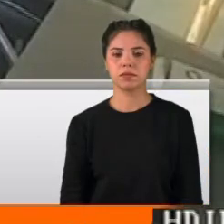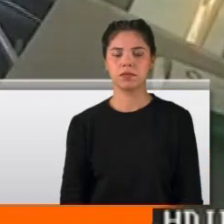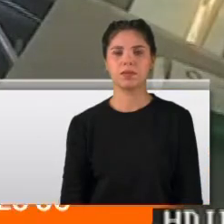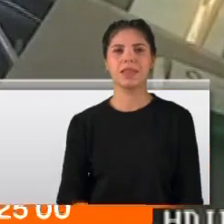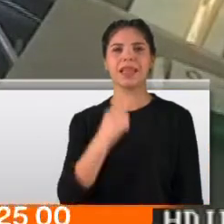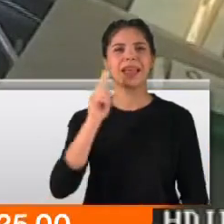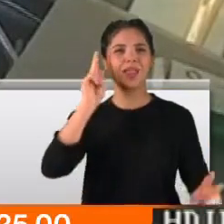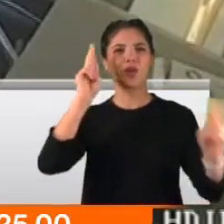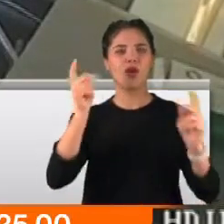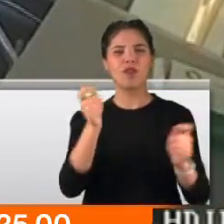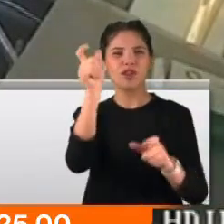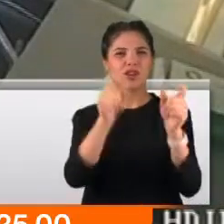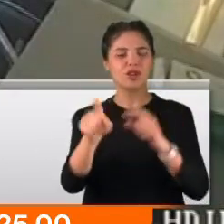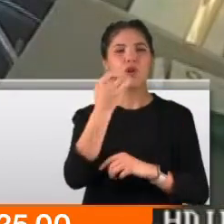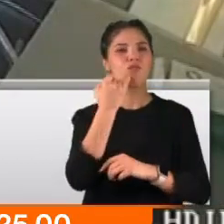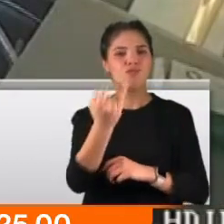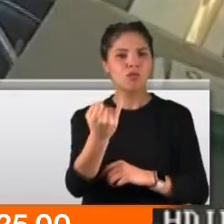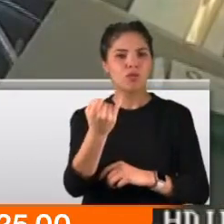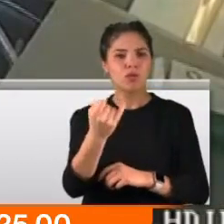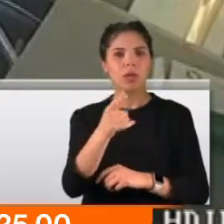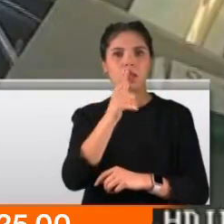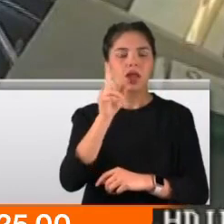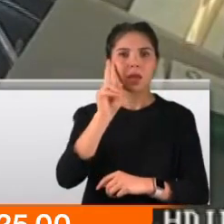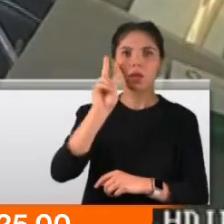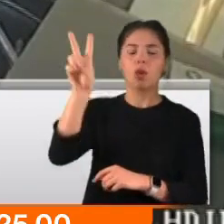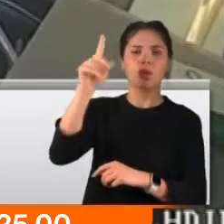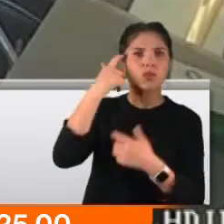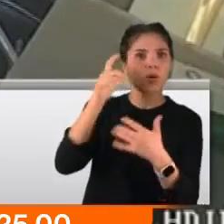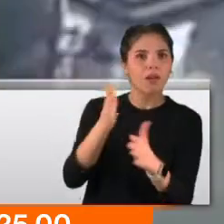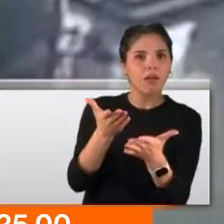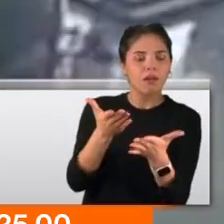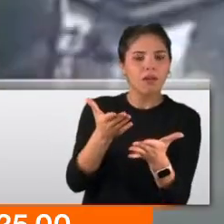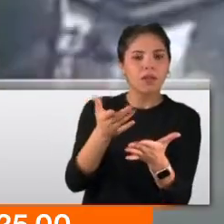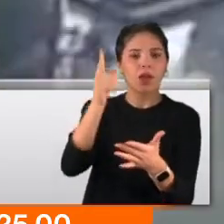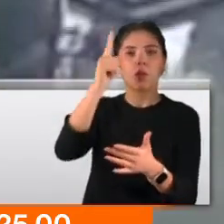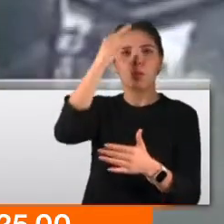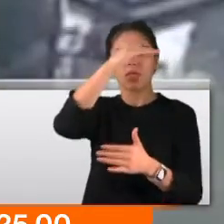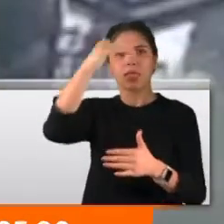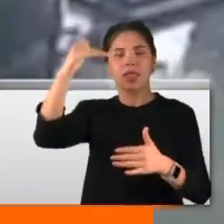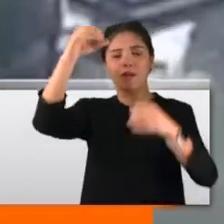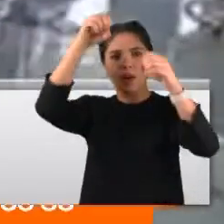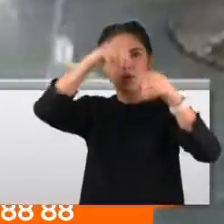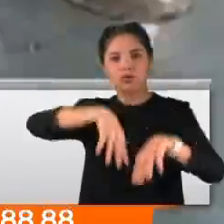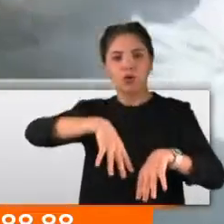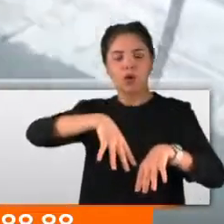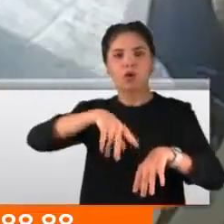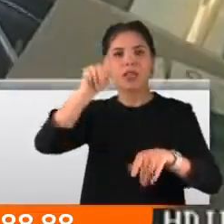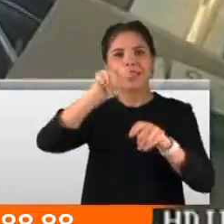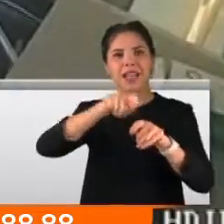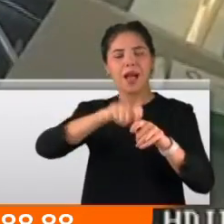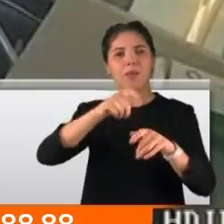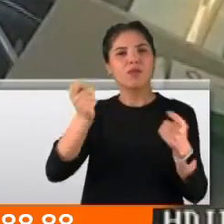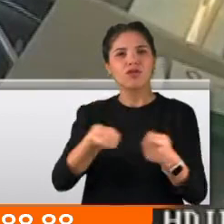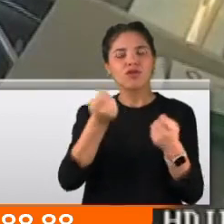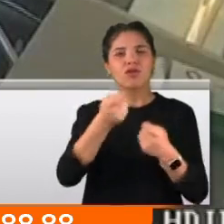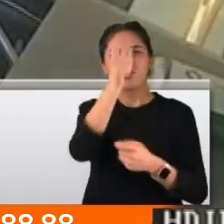Kadın kuaförü çalışanları ve müşteriler duydukları gürültüyle irkildi. Asma tavan çöktü ve havalandırmayı tamir etmeye